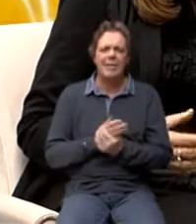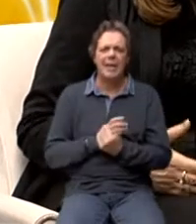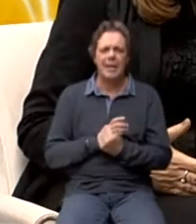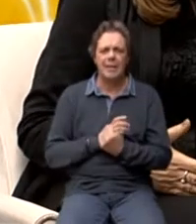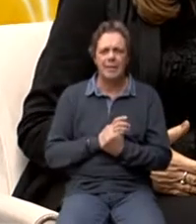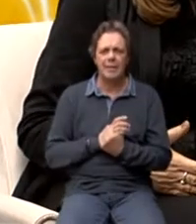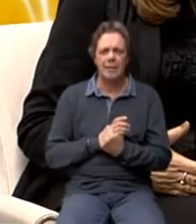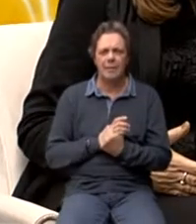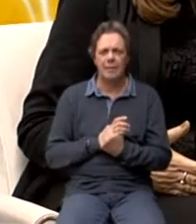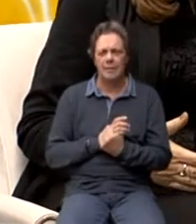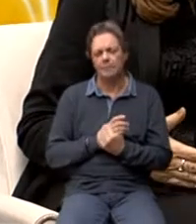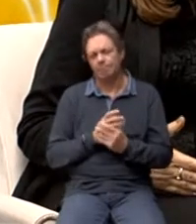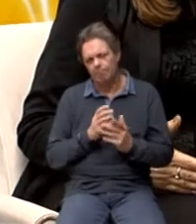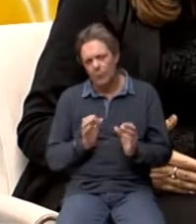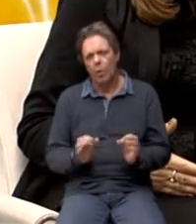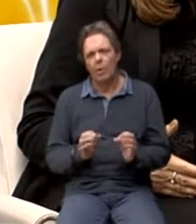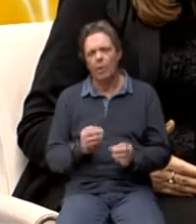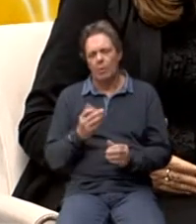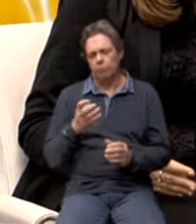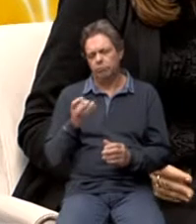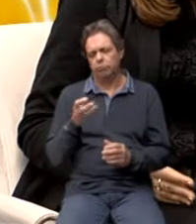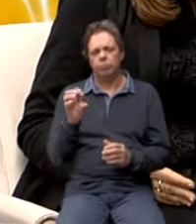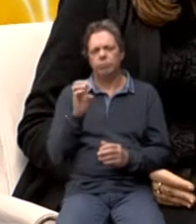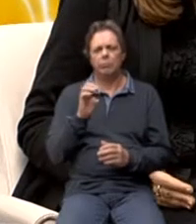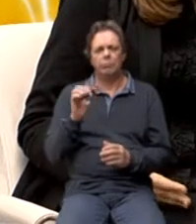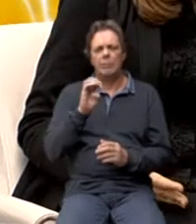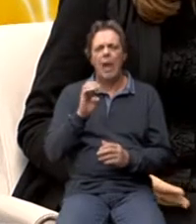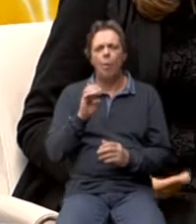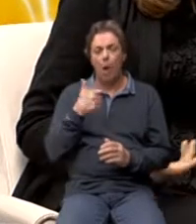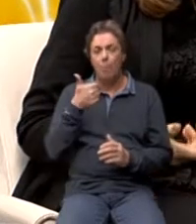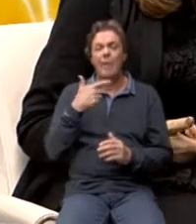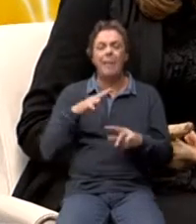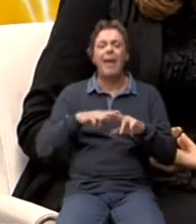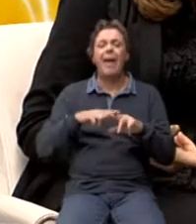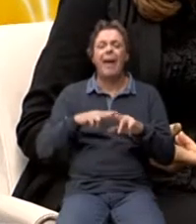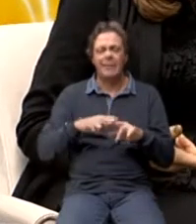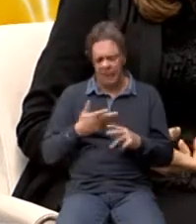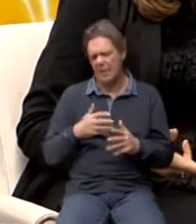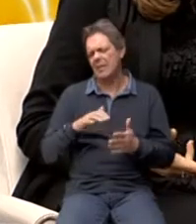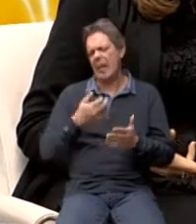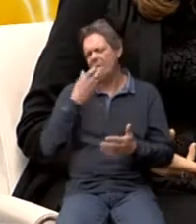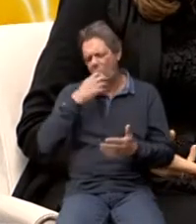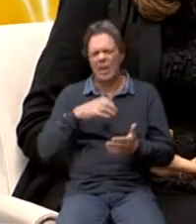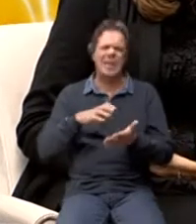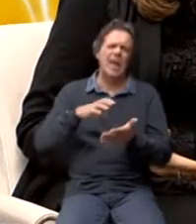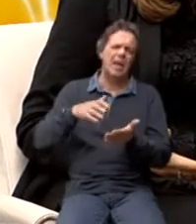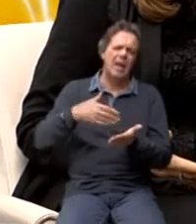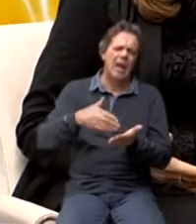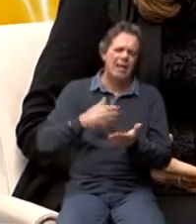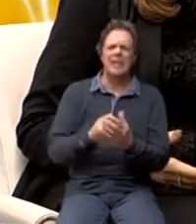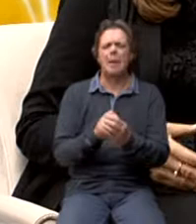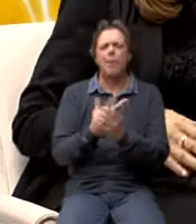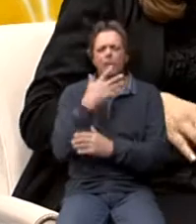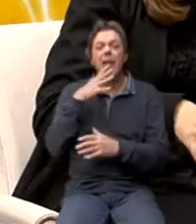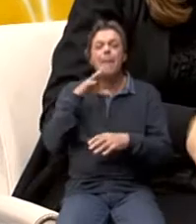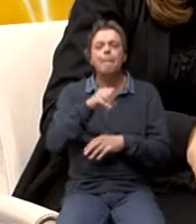daje se određena iznos u eurima po hektaru proizvodnje za ratarske, za voćarske kulture, za povrće, za